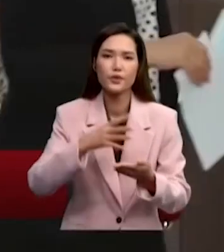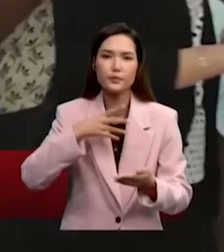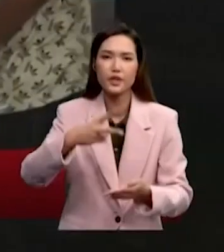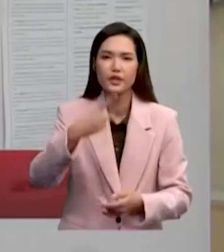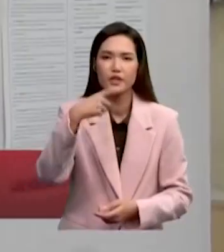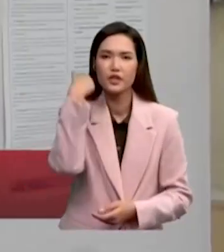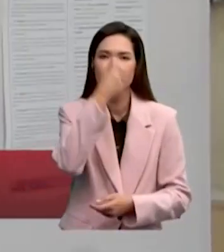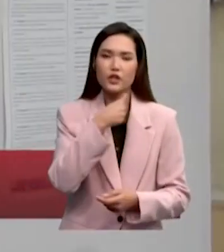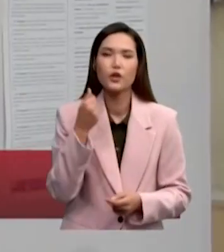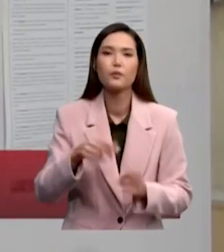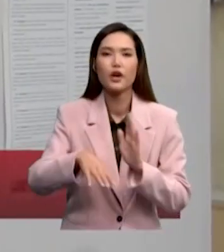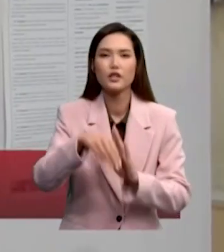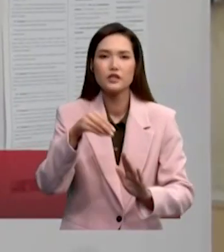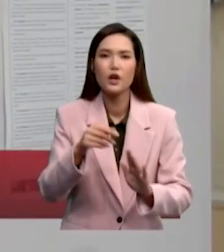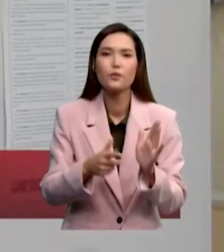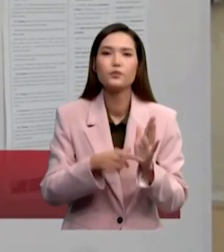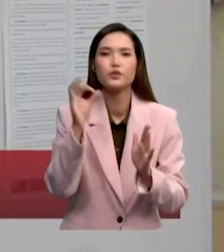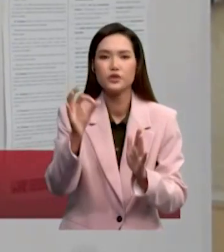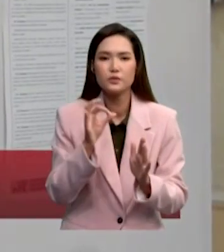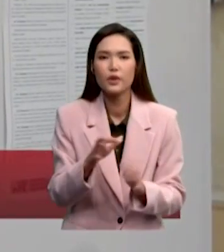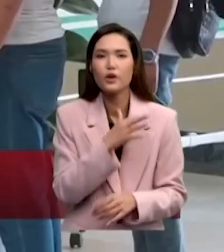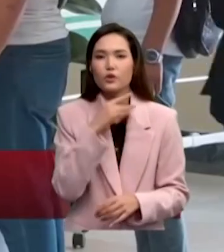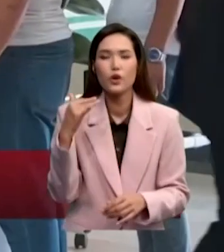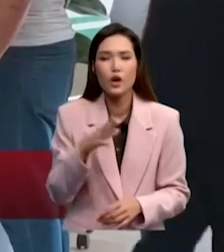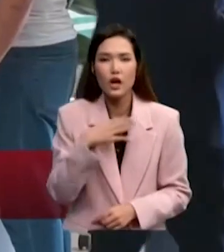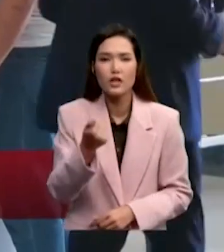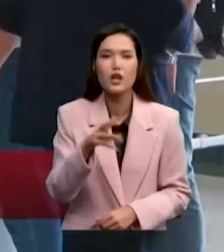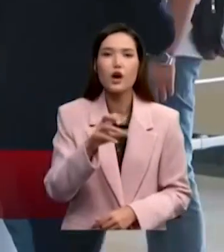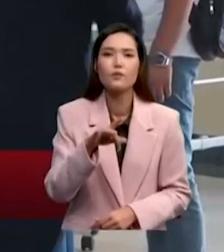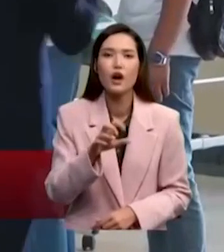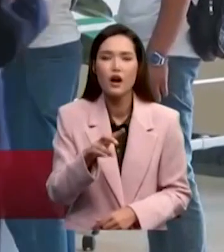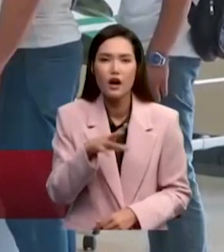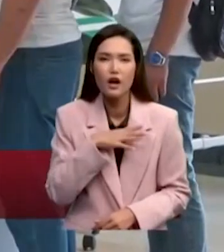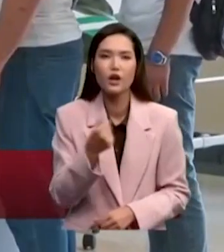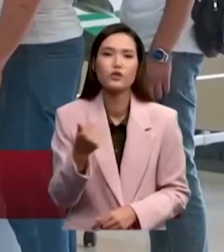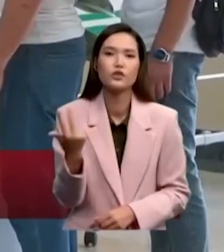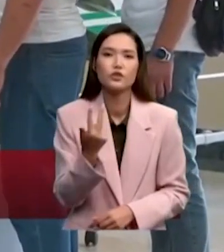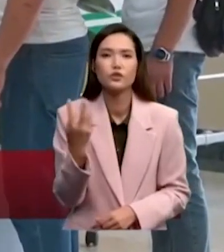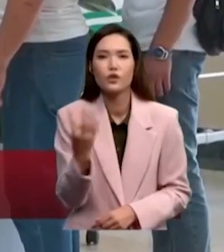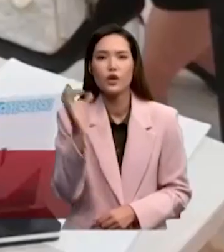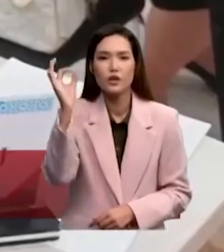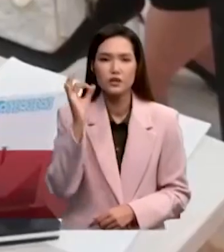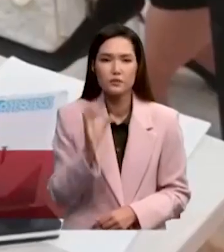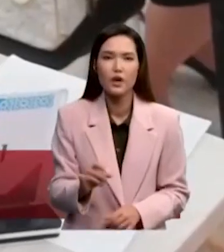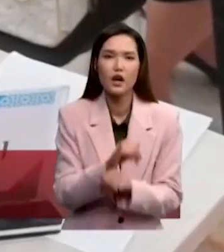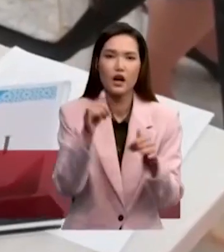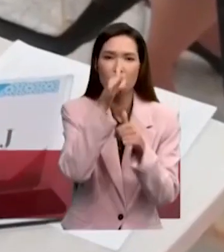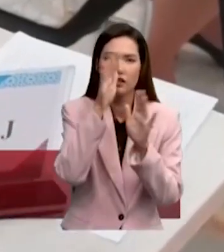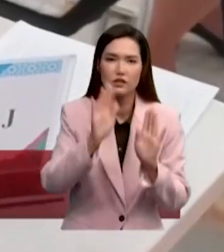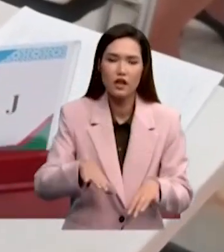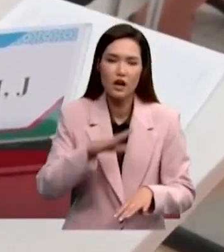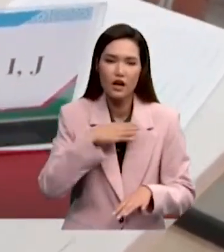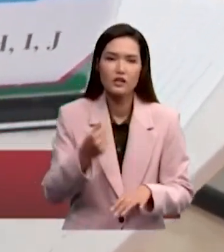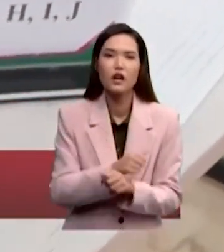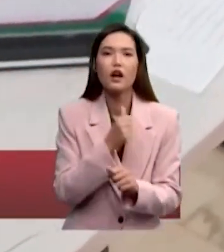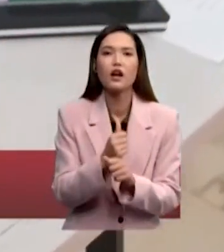2021 жылғы сайлау қорытындысынан 7%-ға көбірек. Ал оның қарсыластары сайлаушылардың 3-4% қолдауынан аса алмады. Енді халық